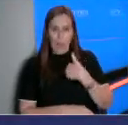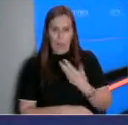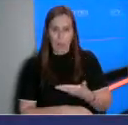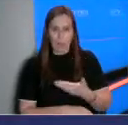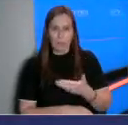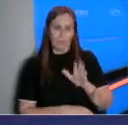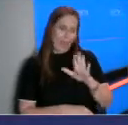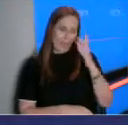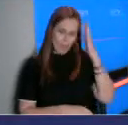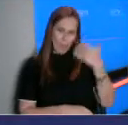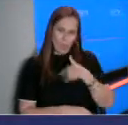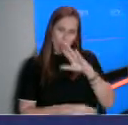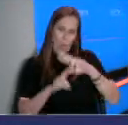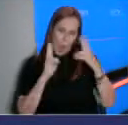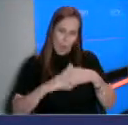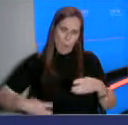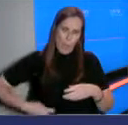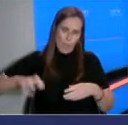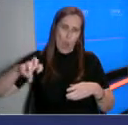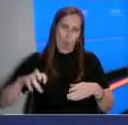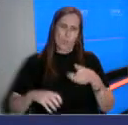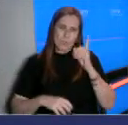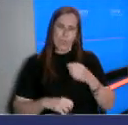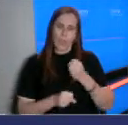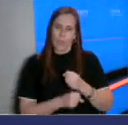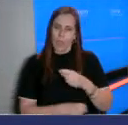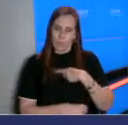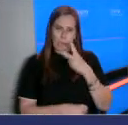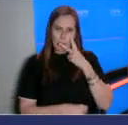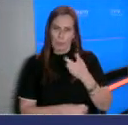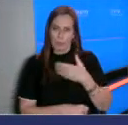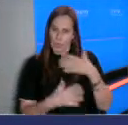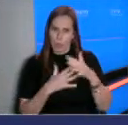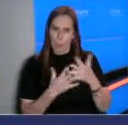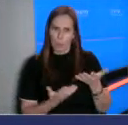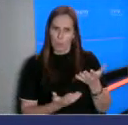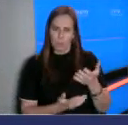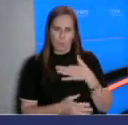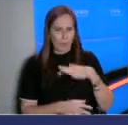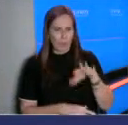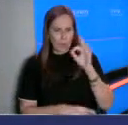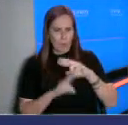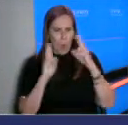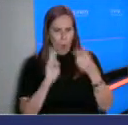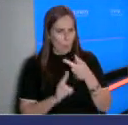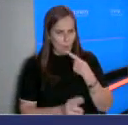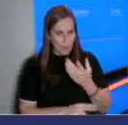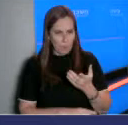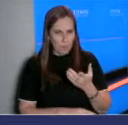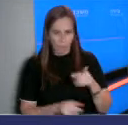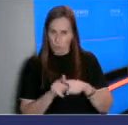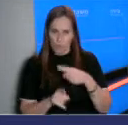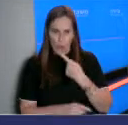תשמע, אני, את בבל את המוח, כל העולם קורא את התחול, זה צריך להיות בסל, אבל אני מסתכל ואני בודק, ואני מגלה שבעולם אומרים, תקשיב,